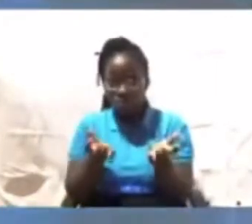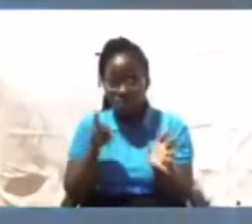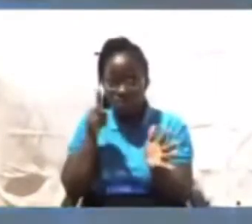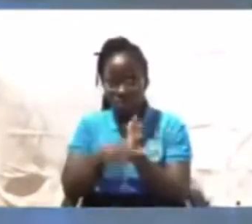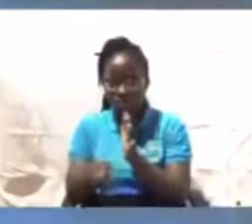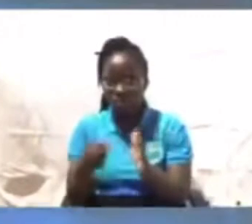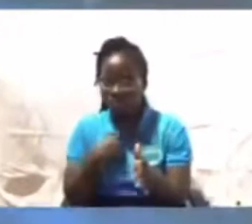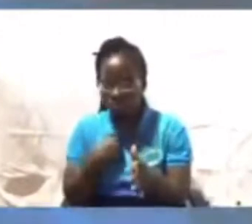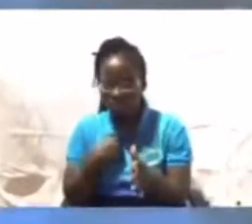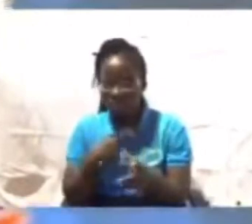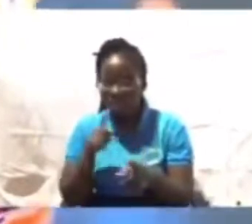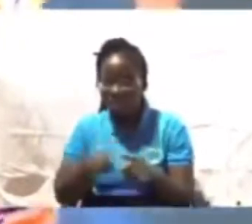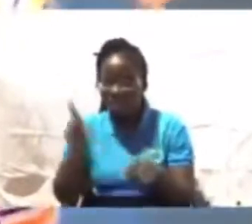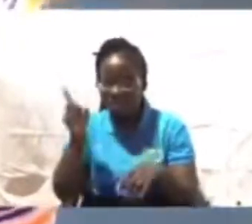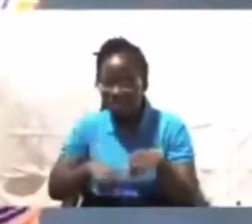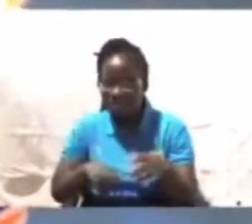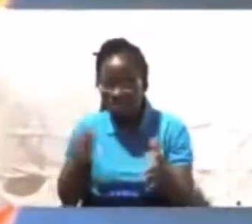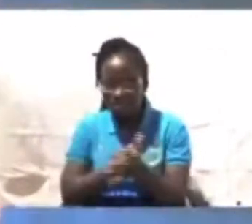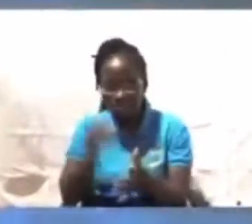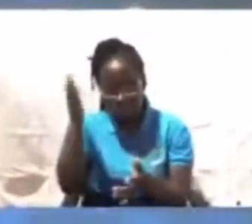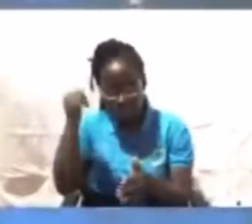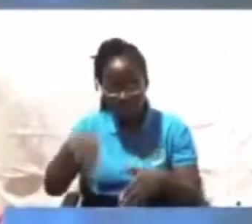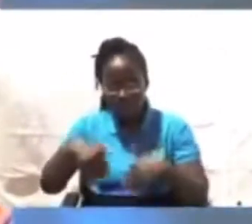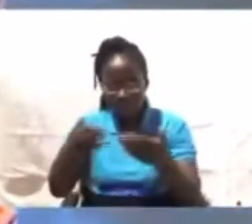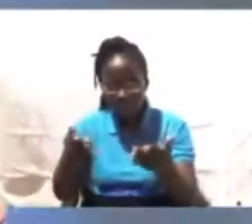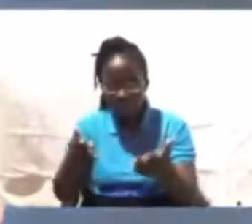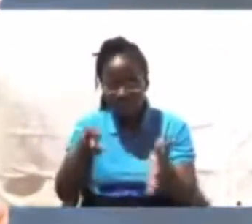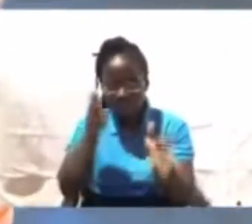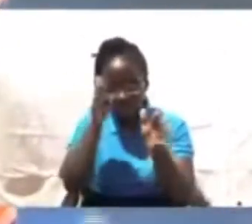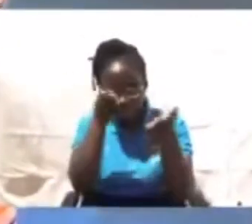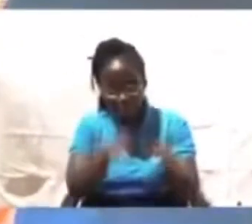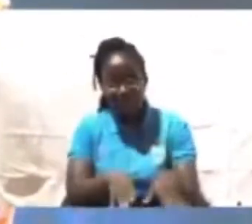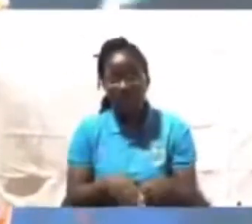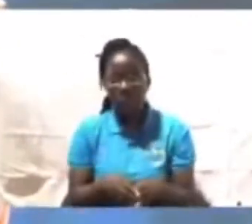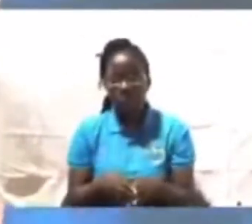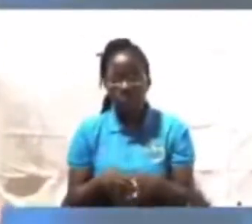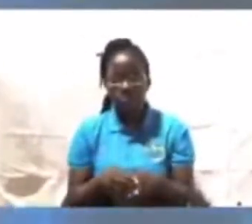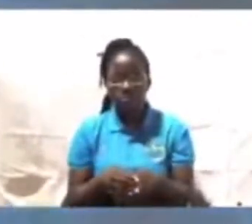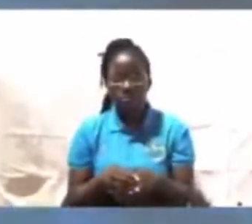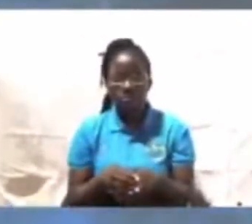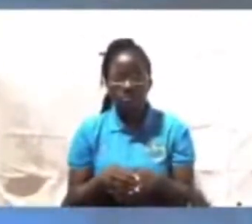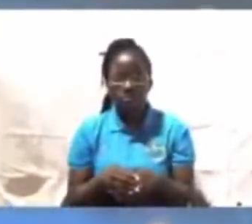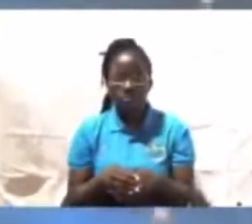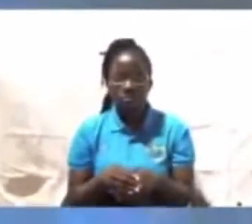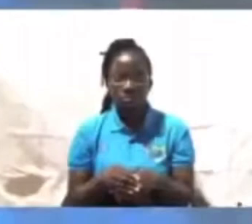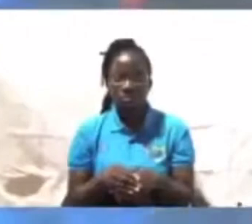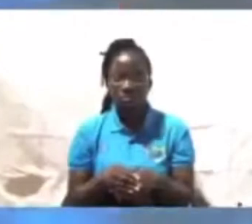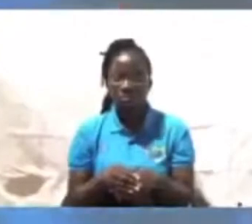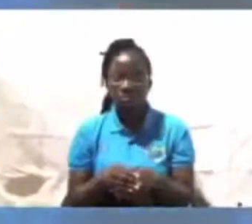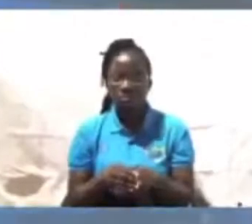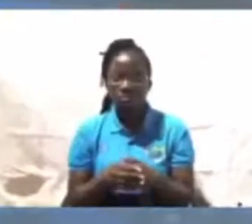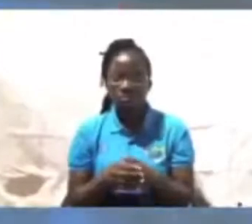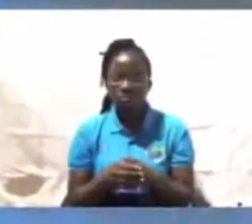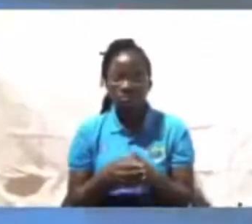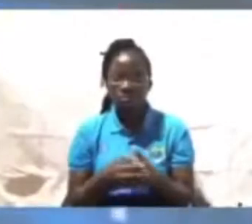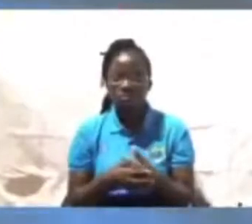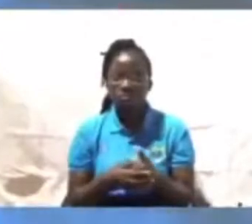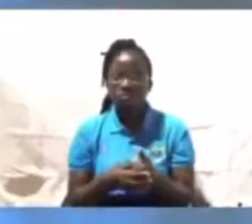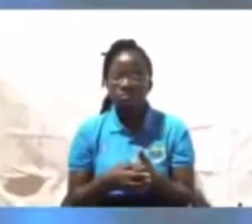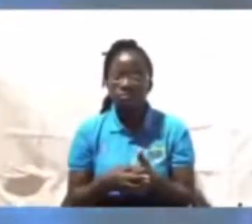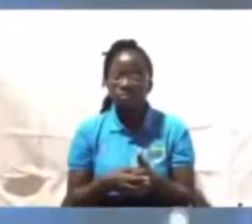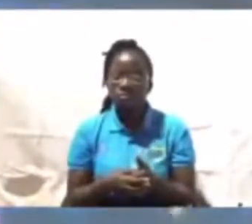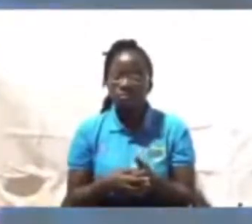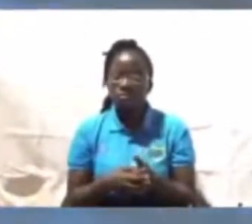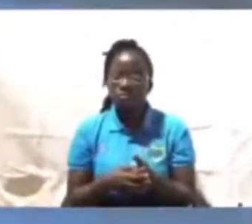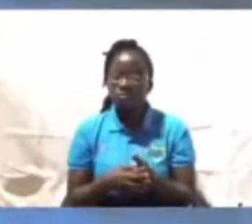ye nko me ye konko ma ne ye konko ma fo bi wa ye wa de bi se ye bisa anhu se da na kum no